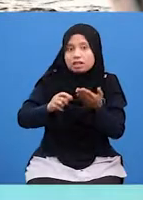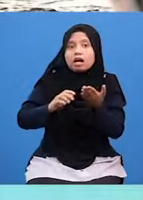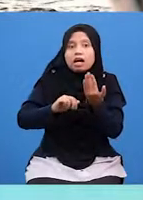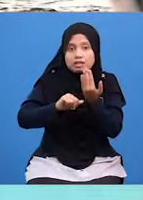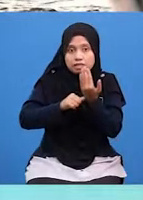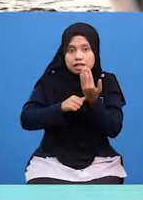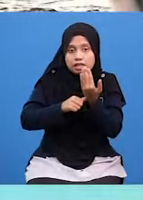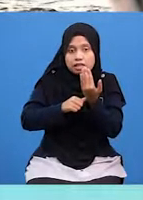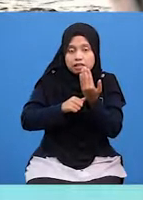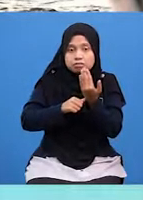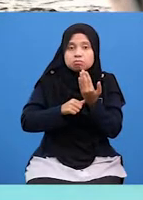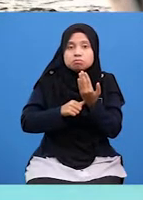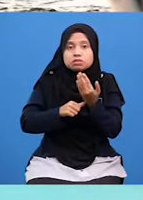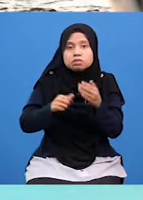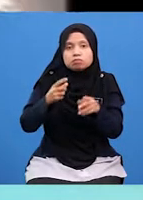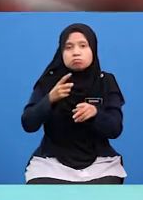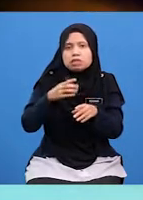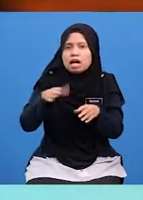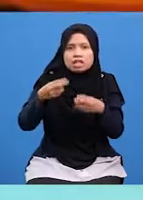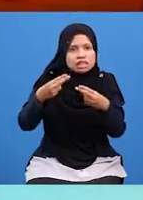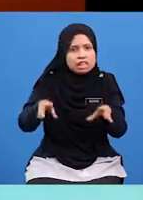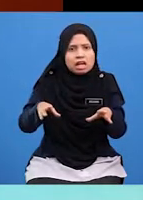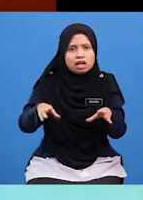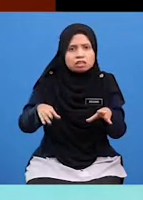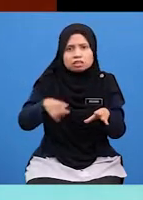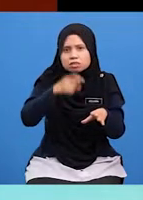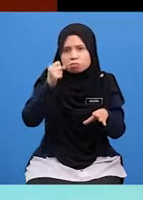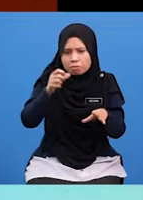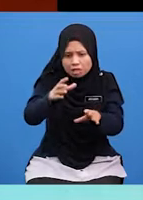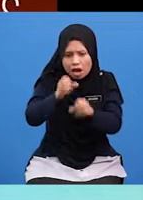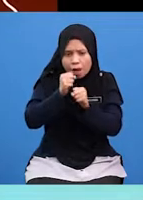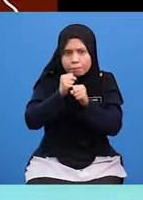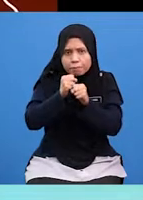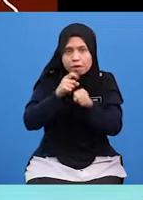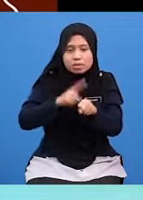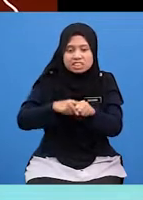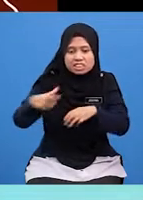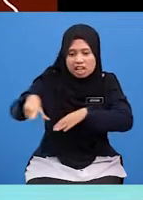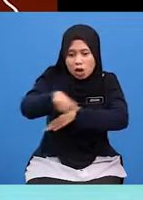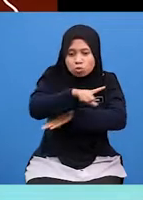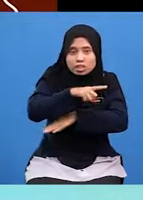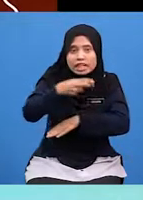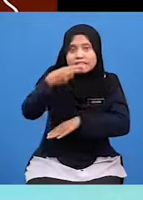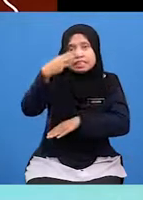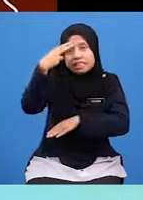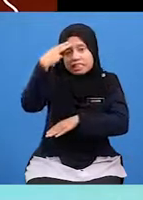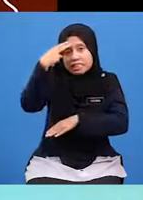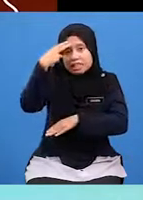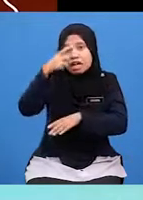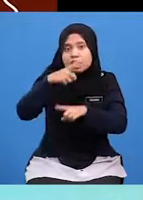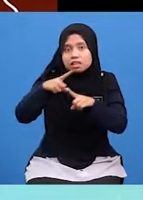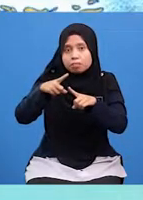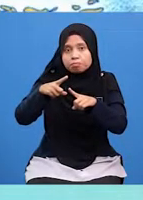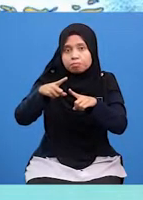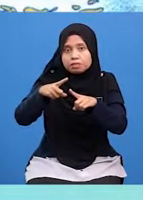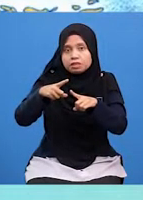beliau berhubung dengan pengembaraan tersebut sebenarnya telah hilang kerana telah dirompak oleh Lanon di Lautan Hindi. Namun begitu,